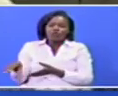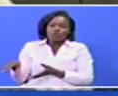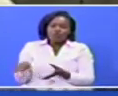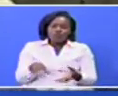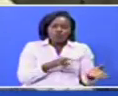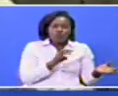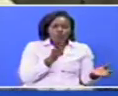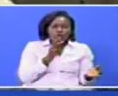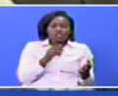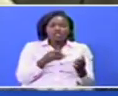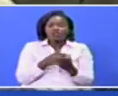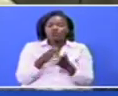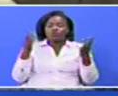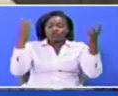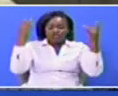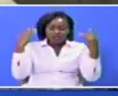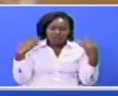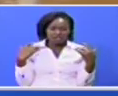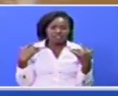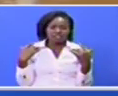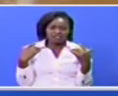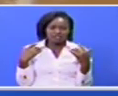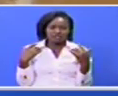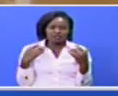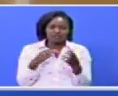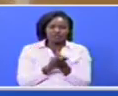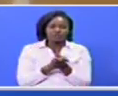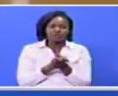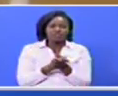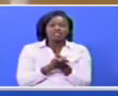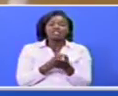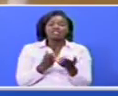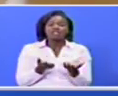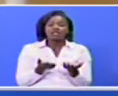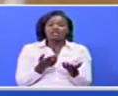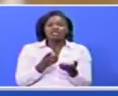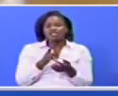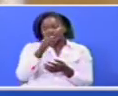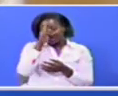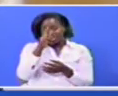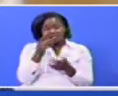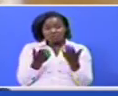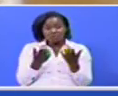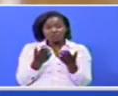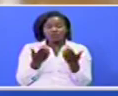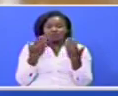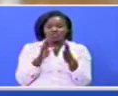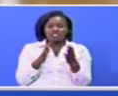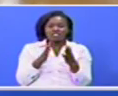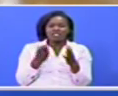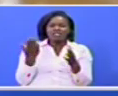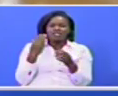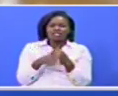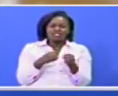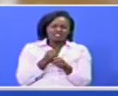na mafuriko yaliyosababishwa na mvua kuu. Maana ingekuwa kwa serious kitu ingefaa kuwa imeisha. Ilianza kujengwa mwaka jana mwezi wa ngapi, 6